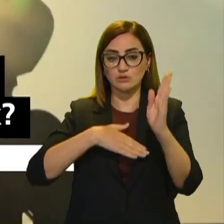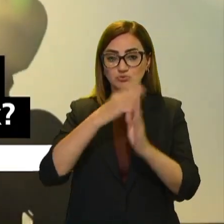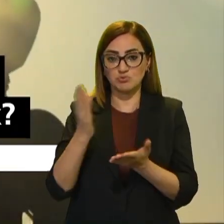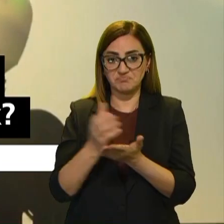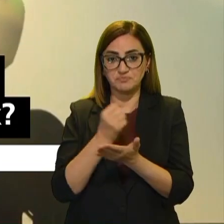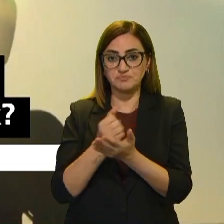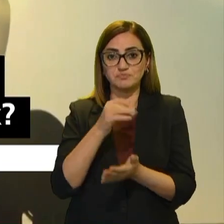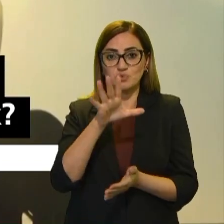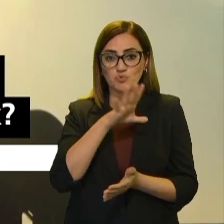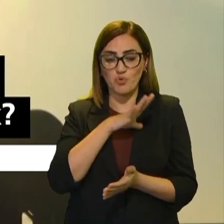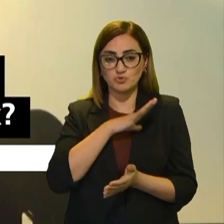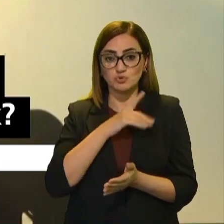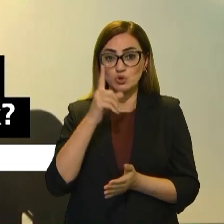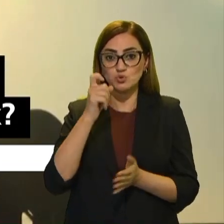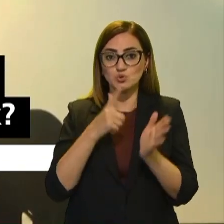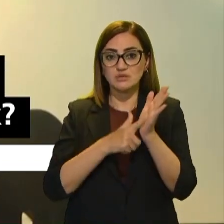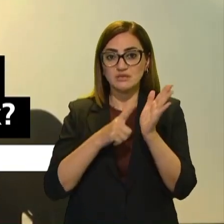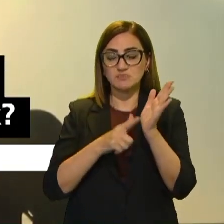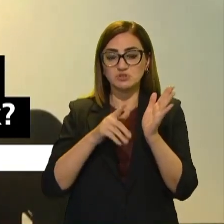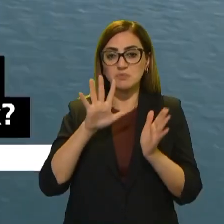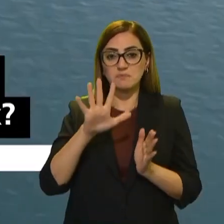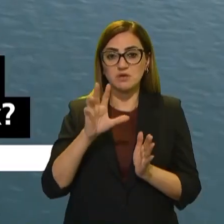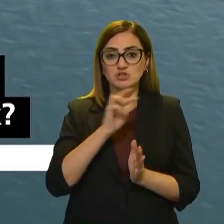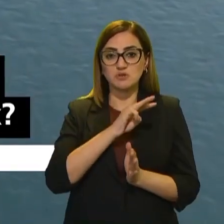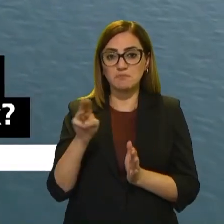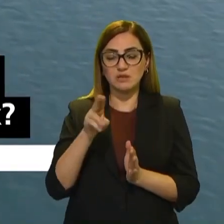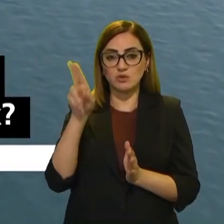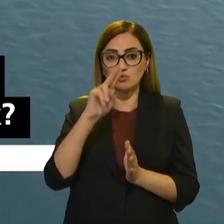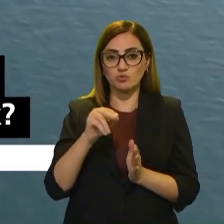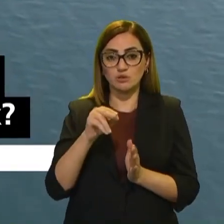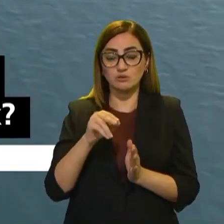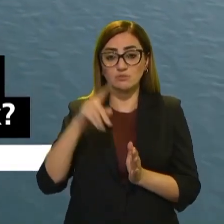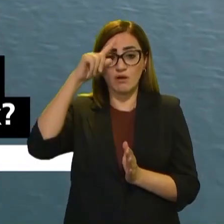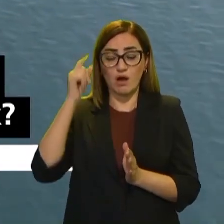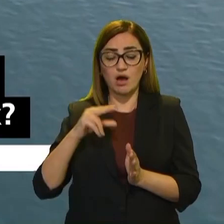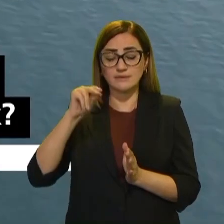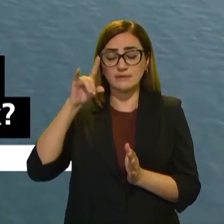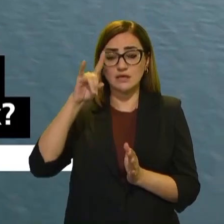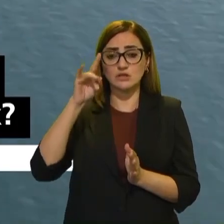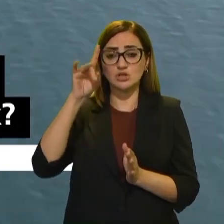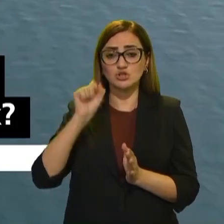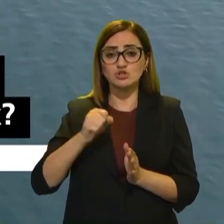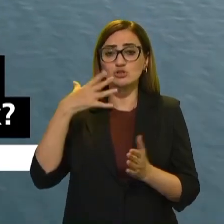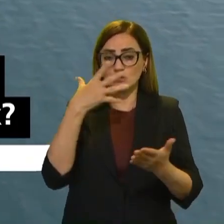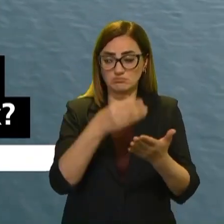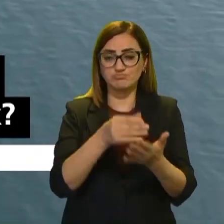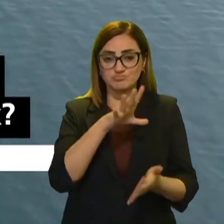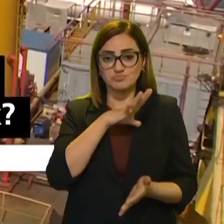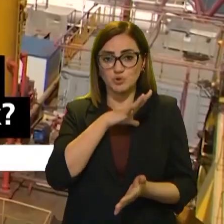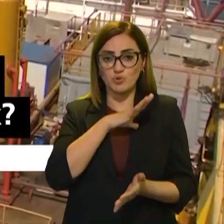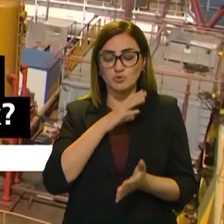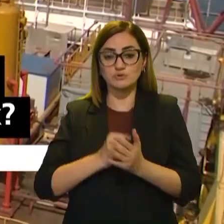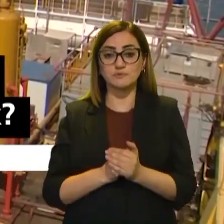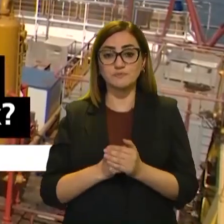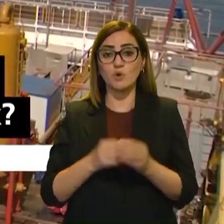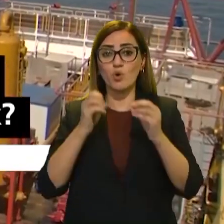da təxminən 175 milyard dollarından çoxu Azərçıraq Günəşli yatağının payına düşür. Digər tərəfdən yatağın təbii qaz hasilatına başlanılması